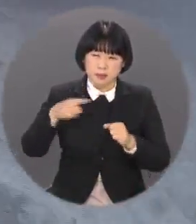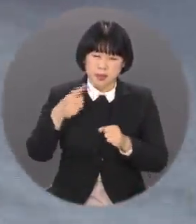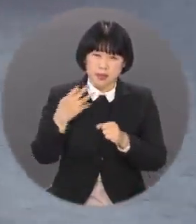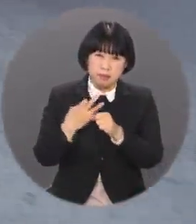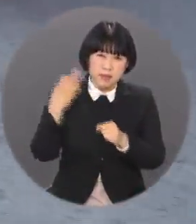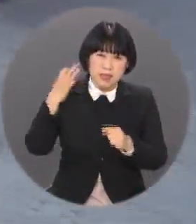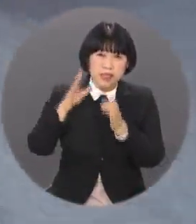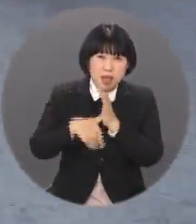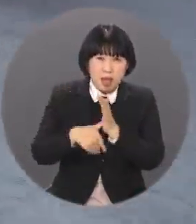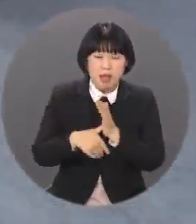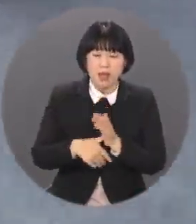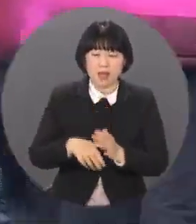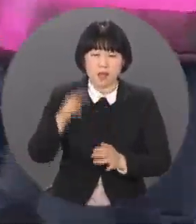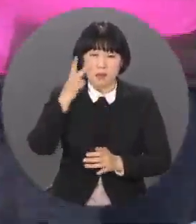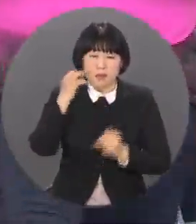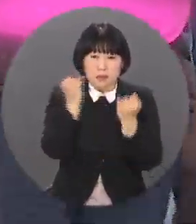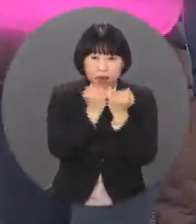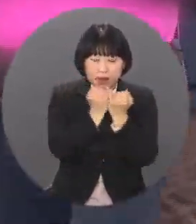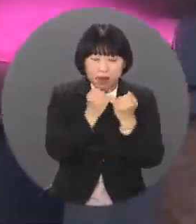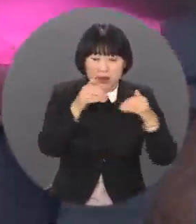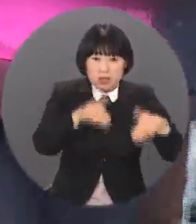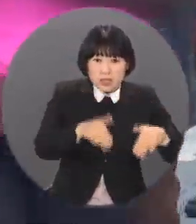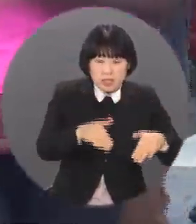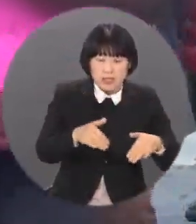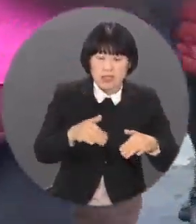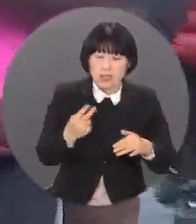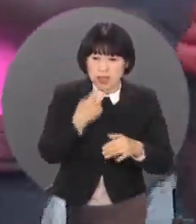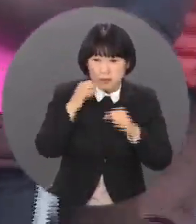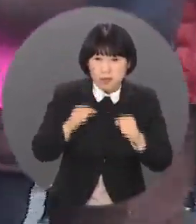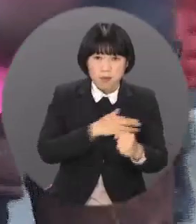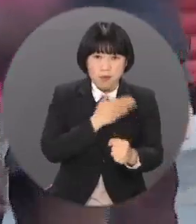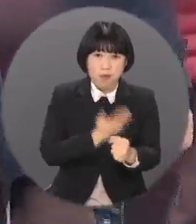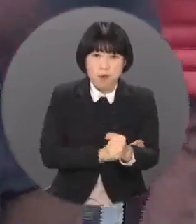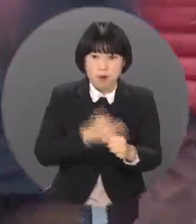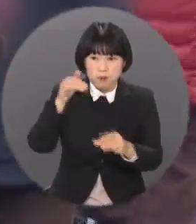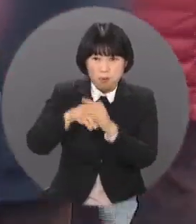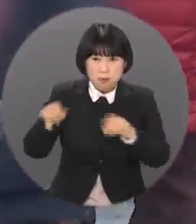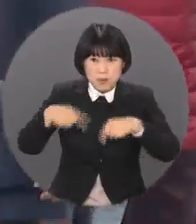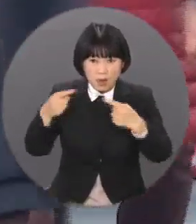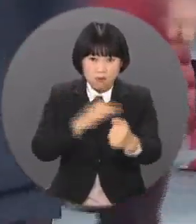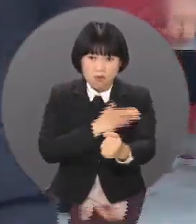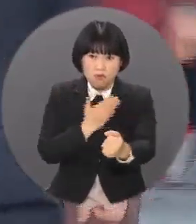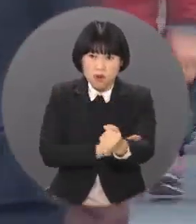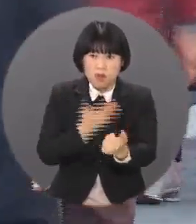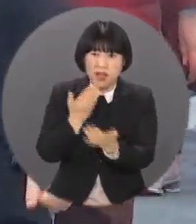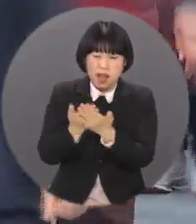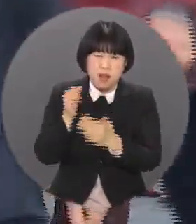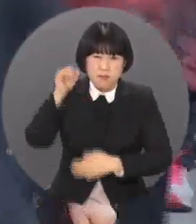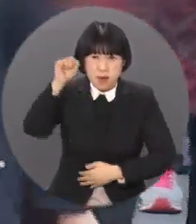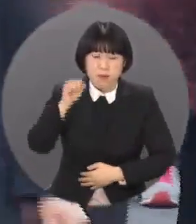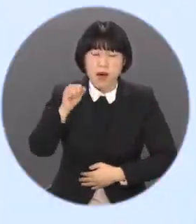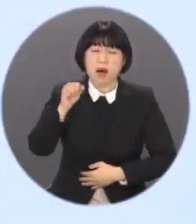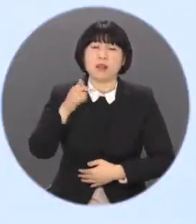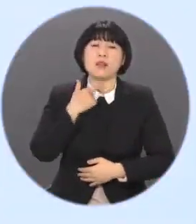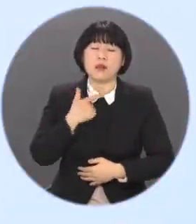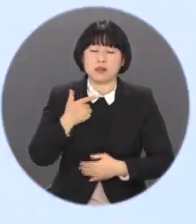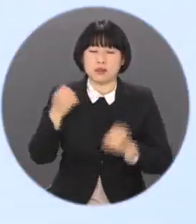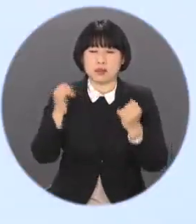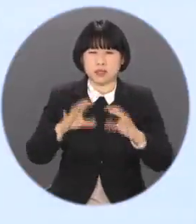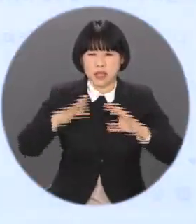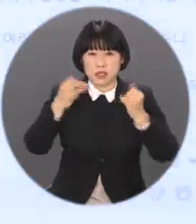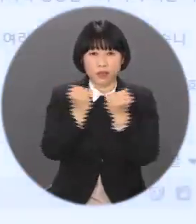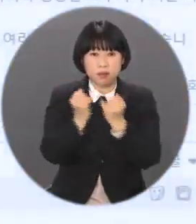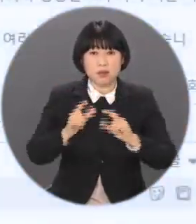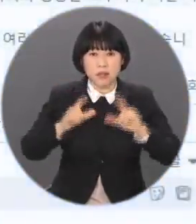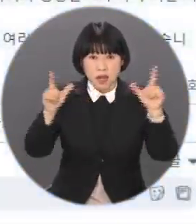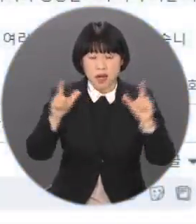전 미국의 여성 노동자들이 생존권과 참정권 보장을 외치며 궐기한 날을 기념하는 세계 여성의 날.